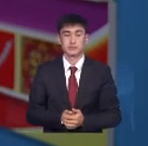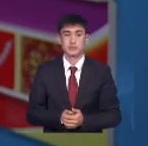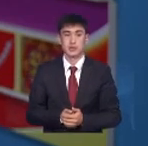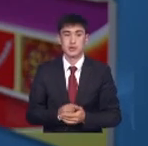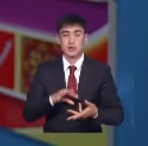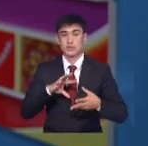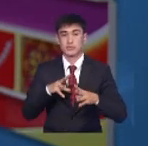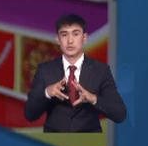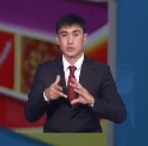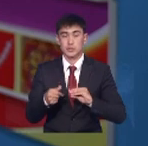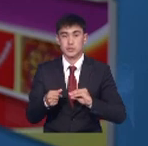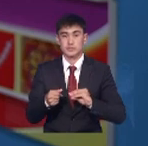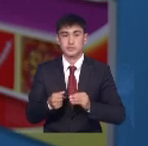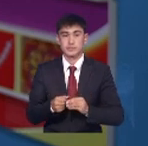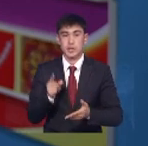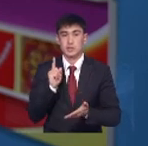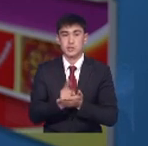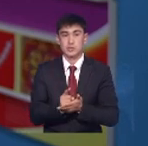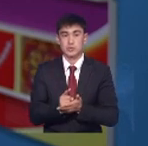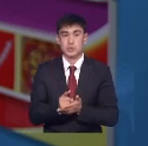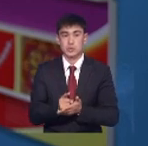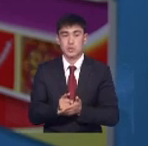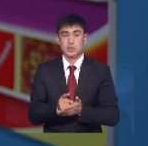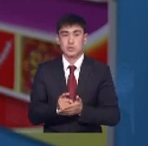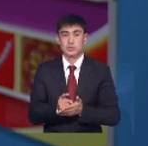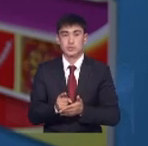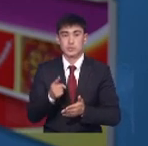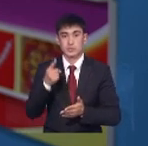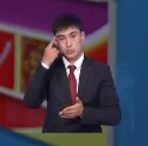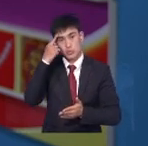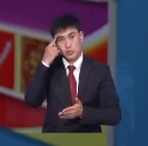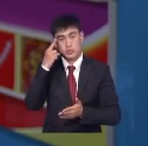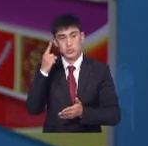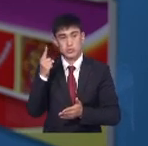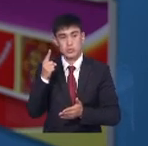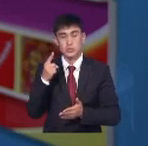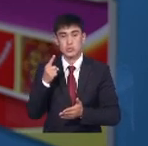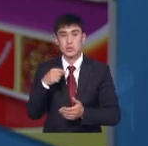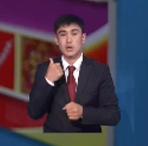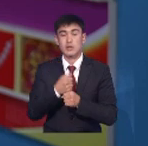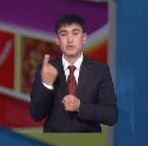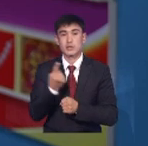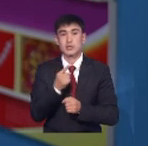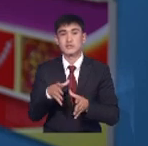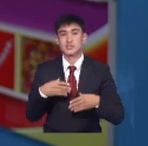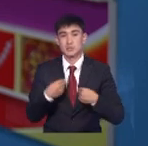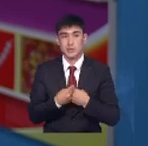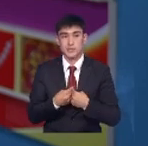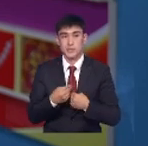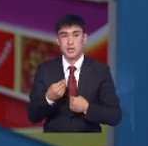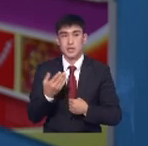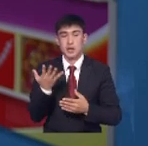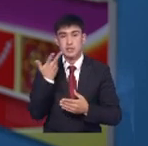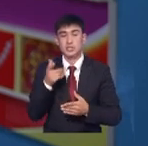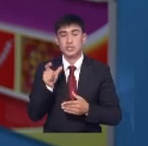это должно распознаваться, я думаю, самое первое это в семье, когда у